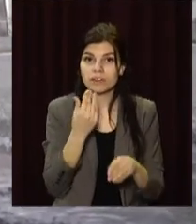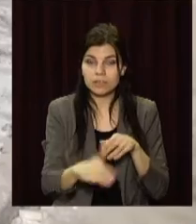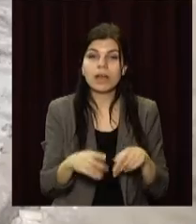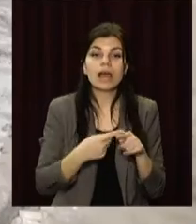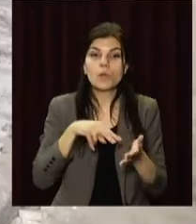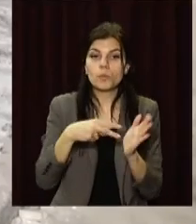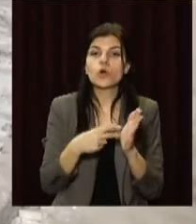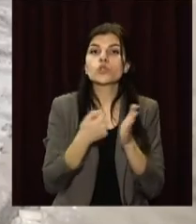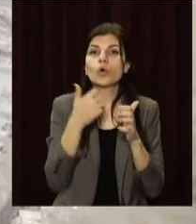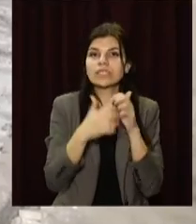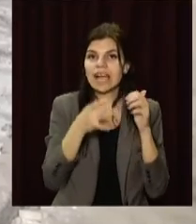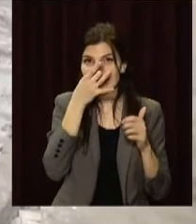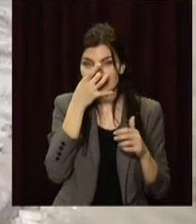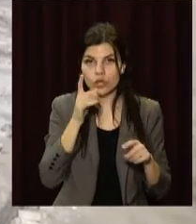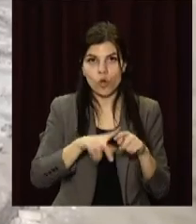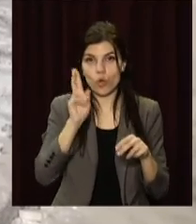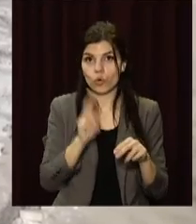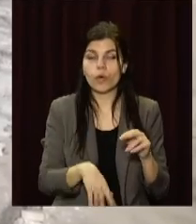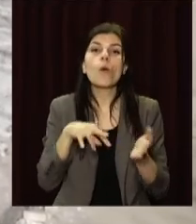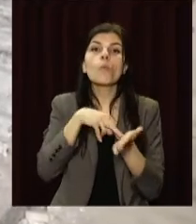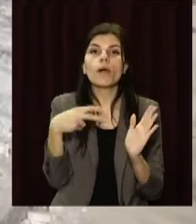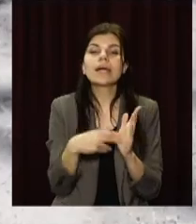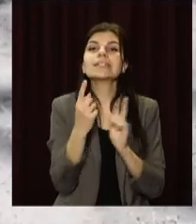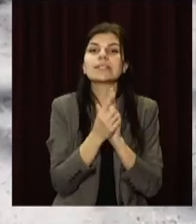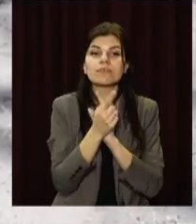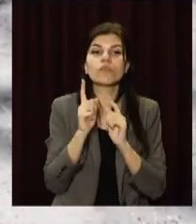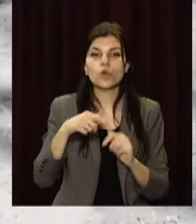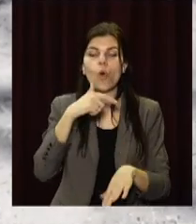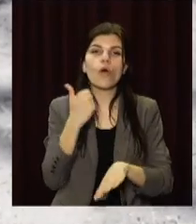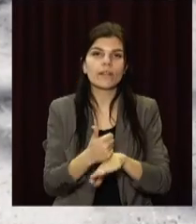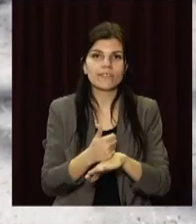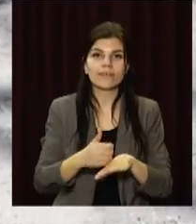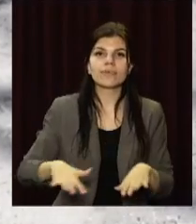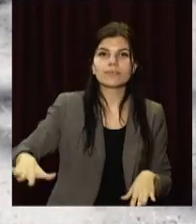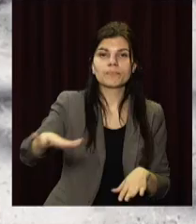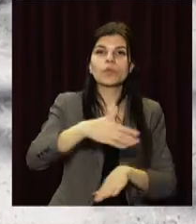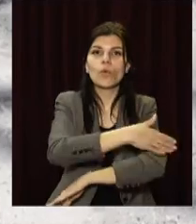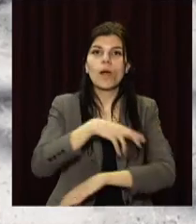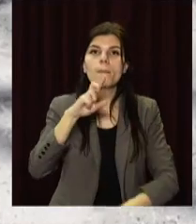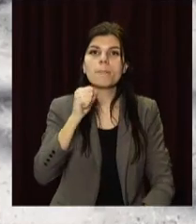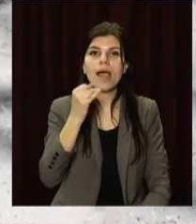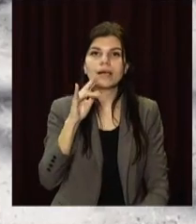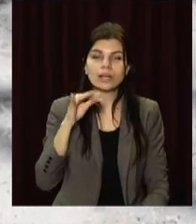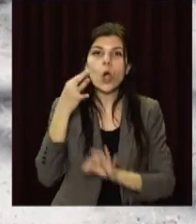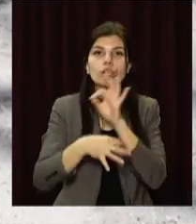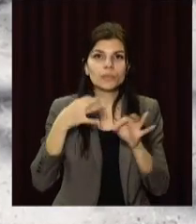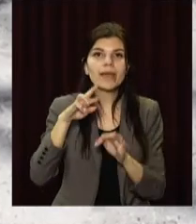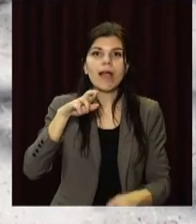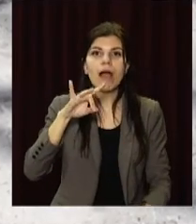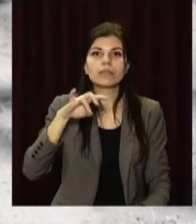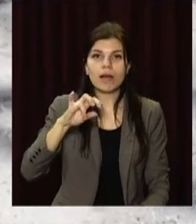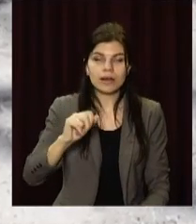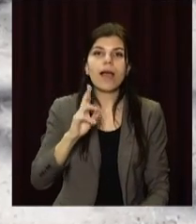завершити планують до середини квітня. У планах і реконструкція головних артерій міста – вулиць Байкальської, Космічної,